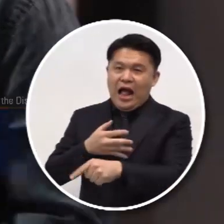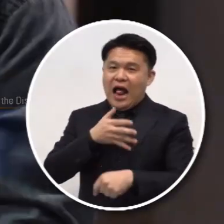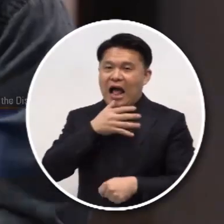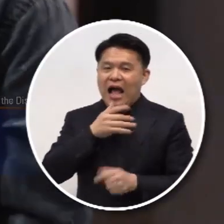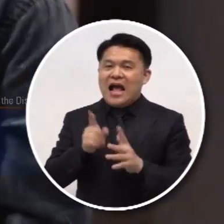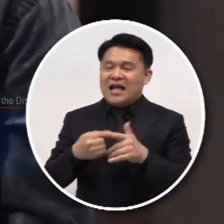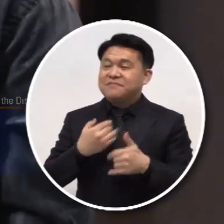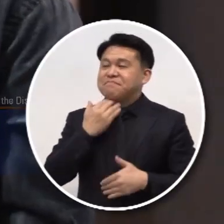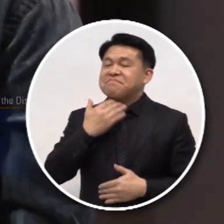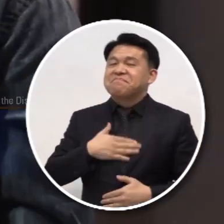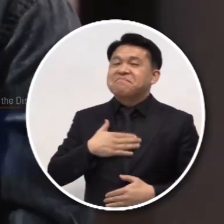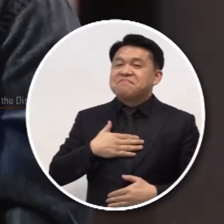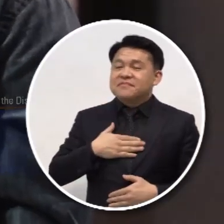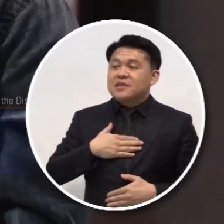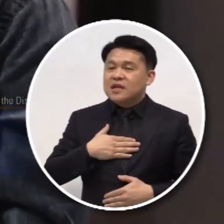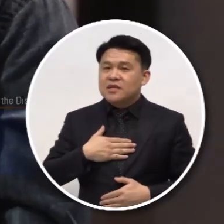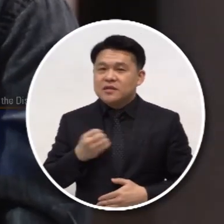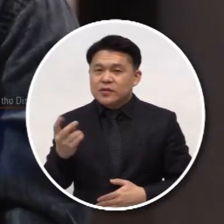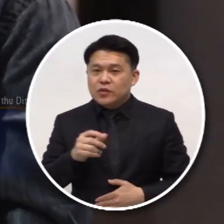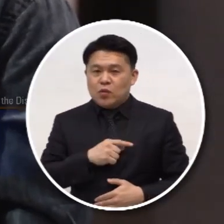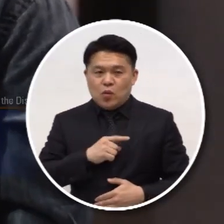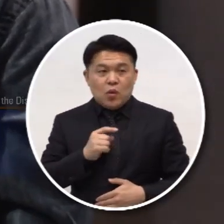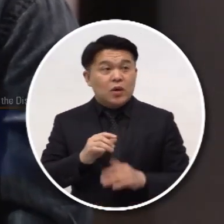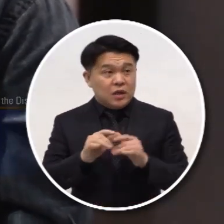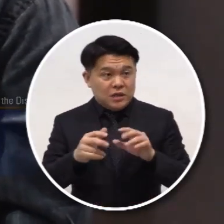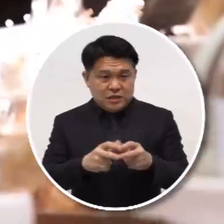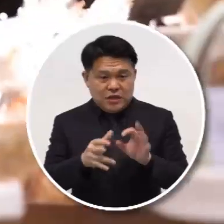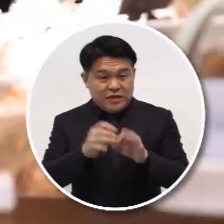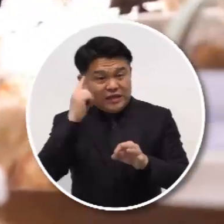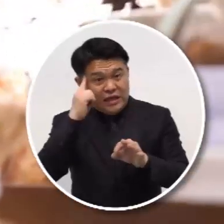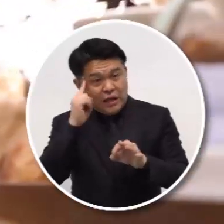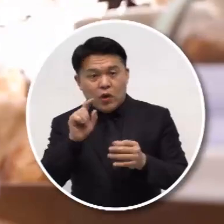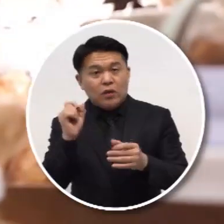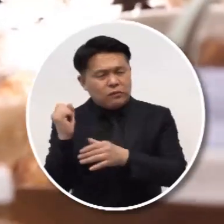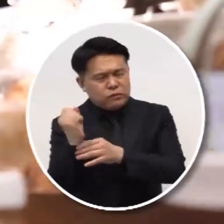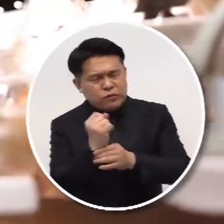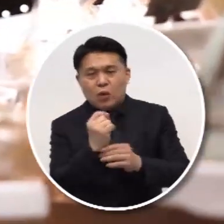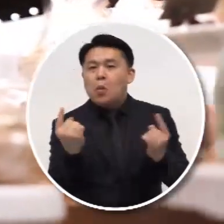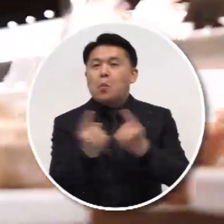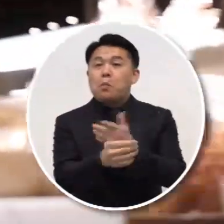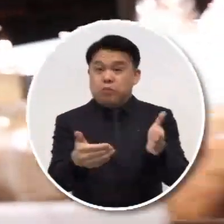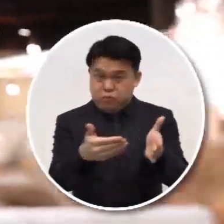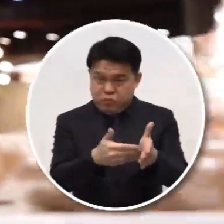배지를 보시고 그걸 좀 기다려주시고 인식이 많이 바뀌었어요.